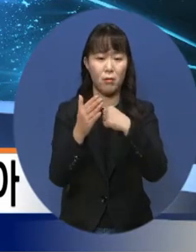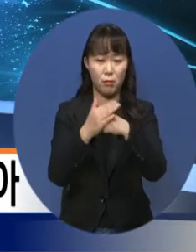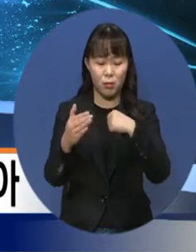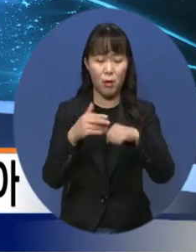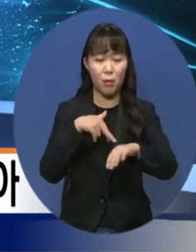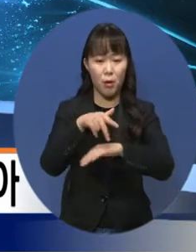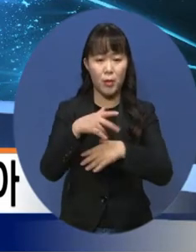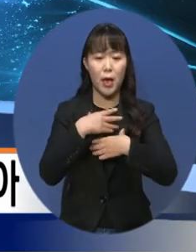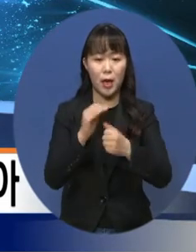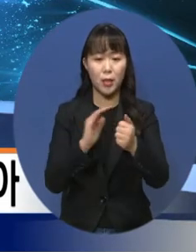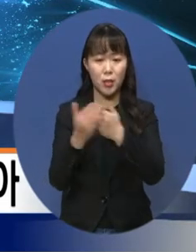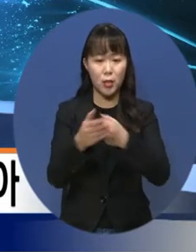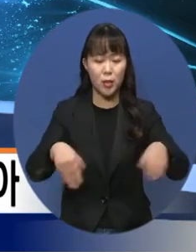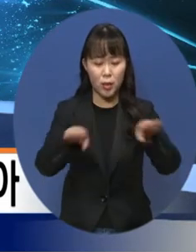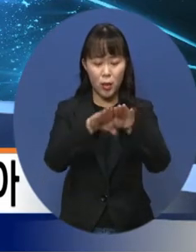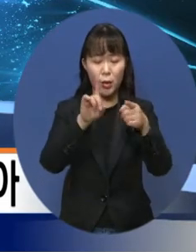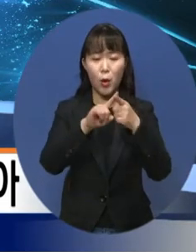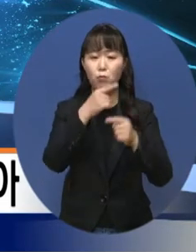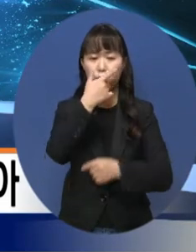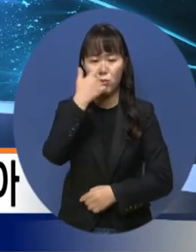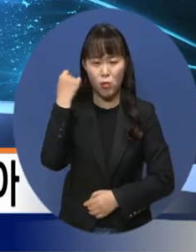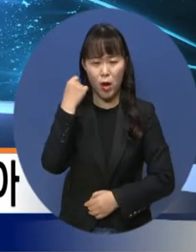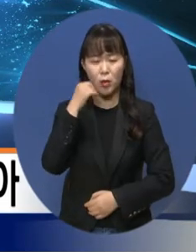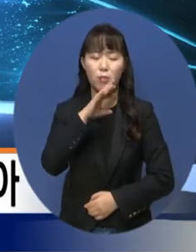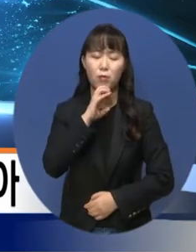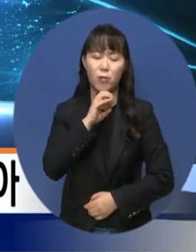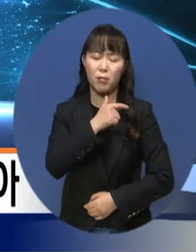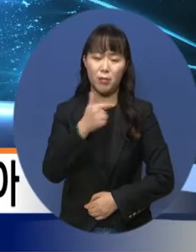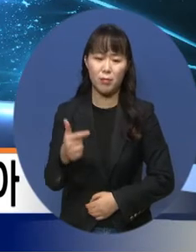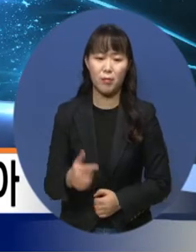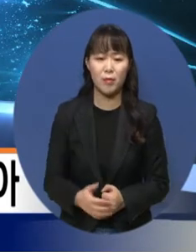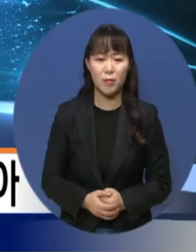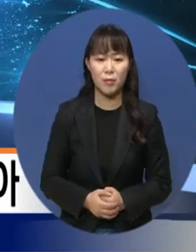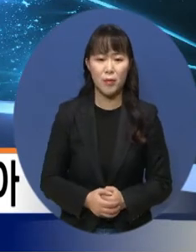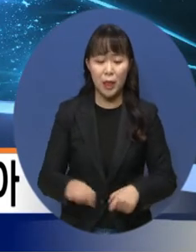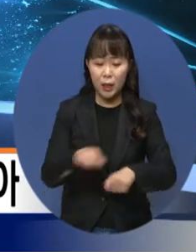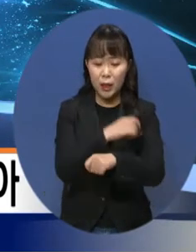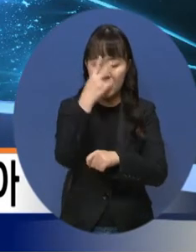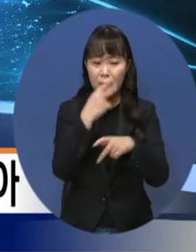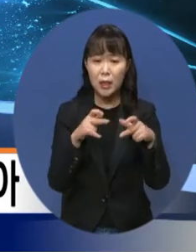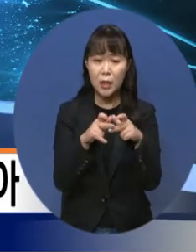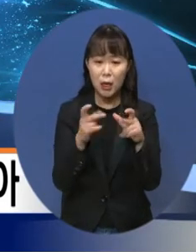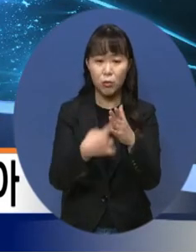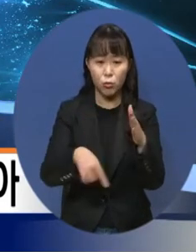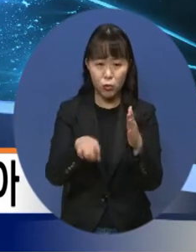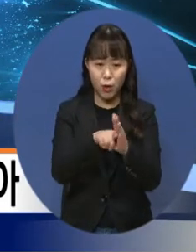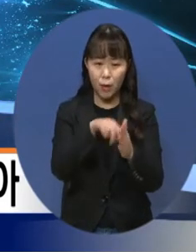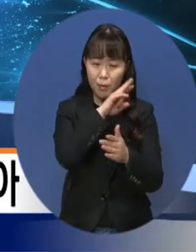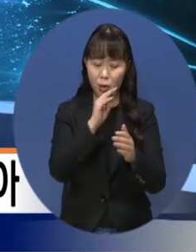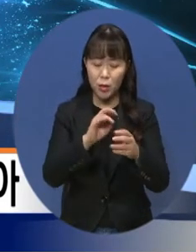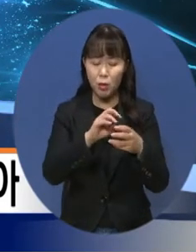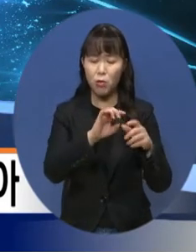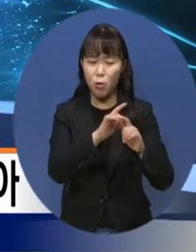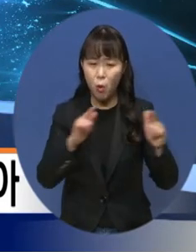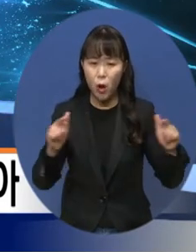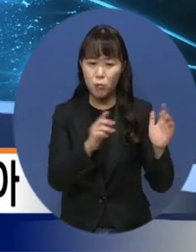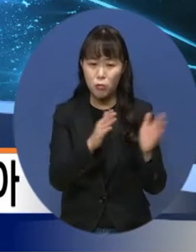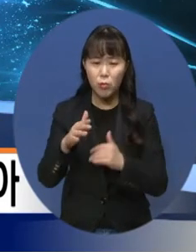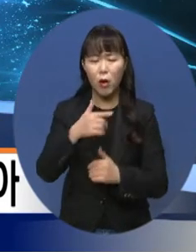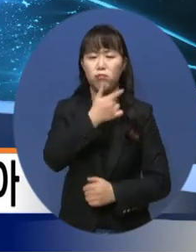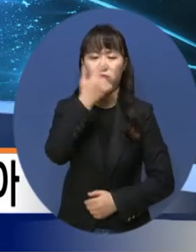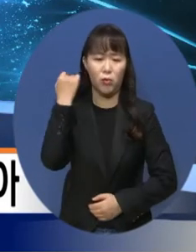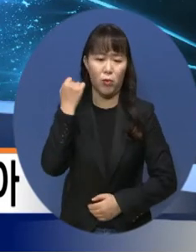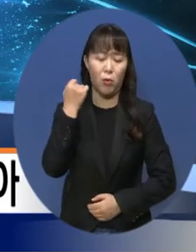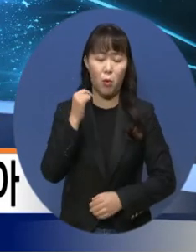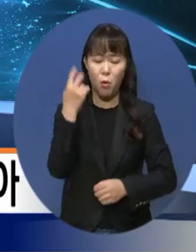보행자 안전시설이 미흡하다는 지적의 목소리가 높습니다. 특히 시각장애인을 위한 편의시설이 부족한데